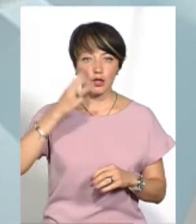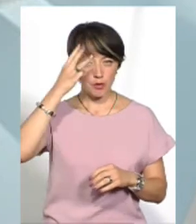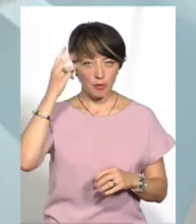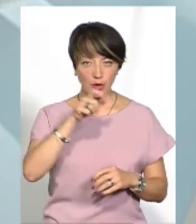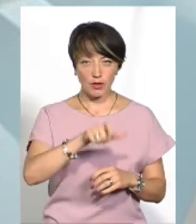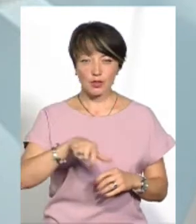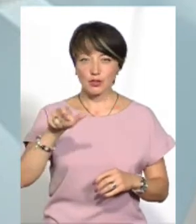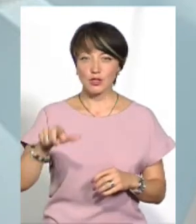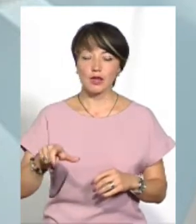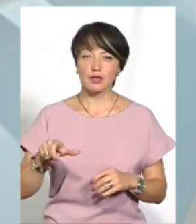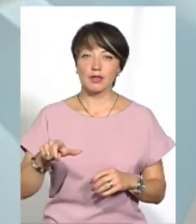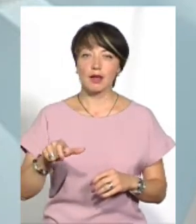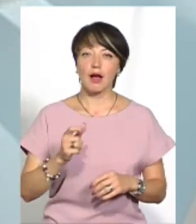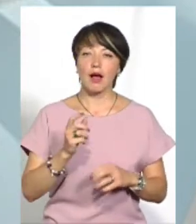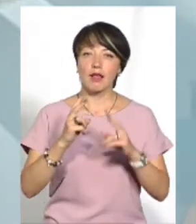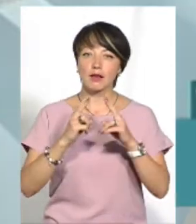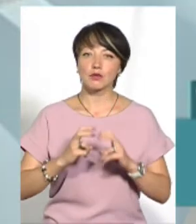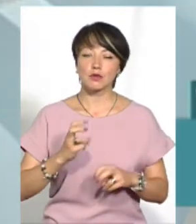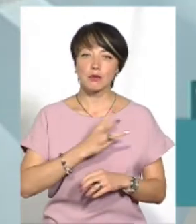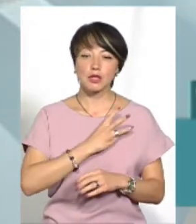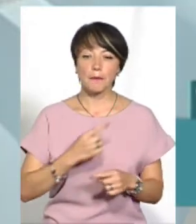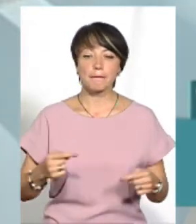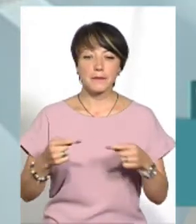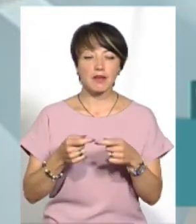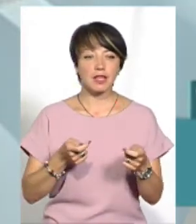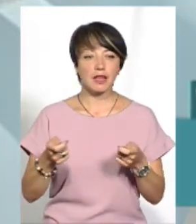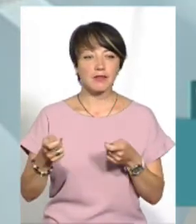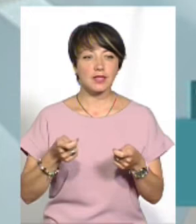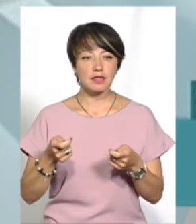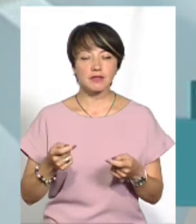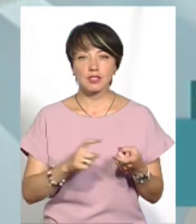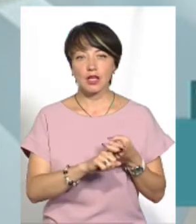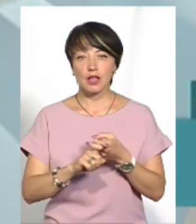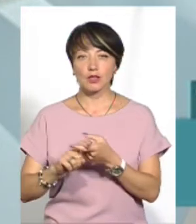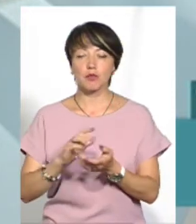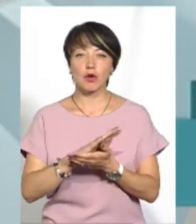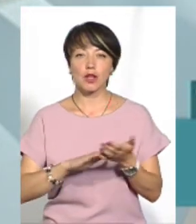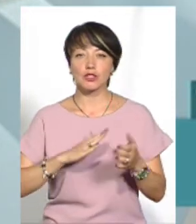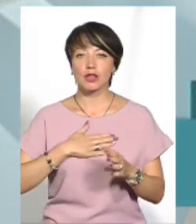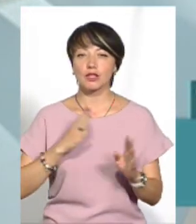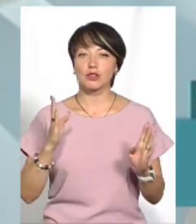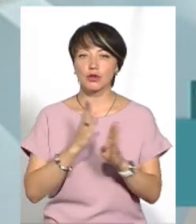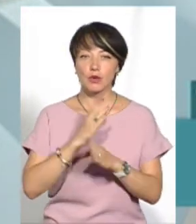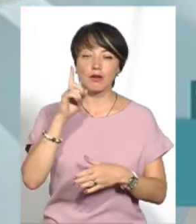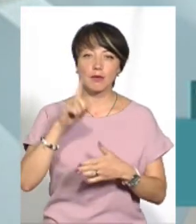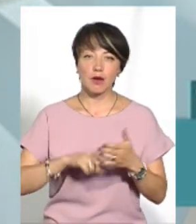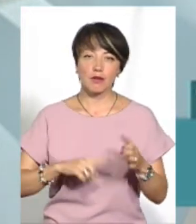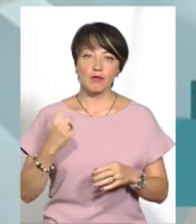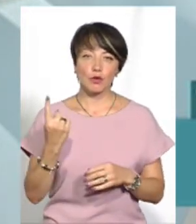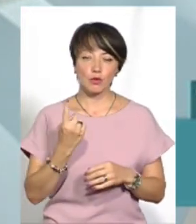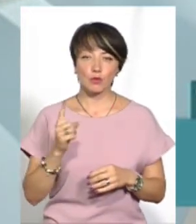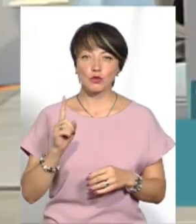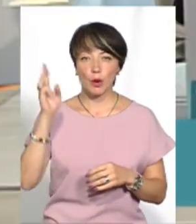хмельничан, аналізуючи бажання певних керівників, від яких залежить подальша наша доля, я переконаний в одному,